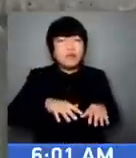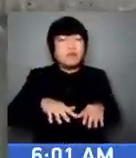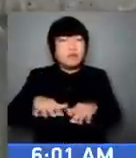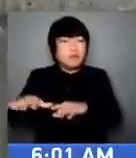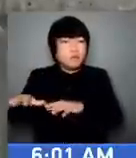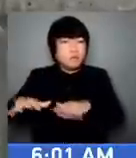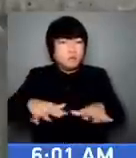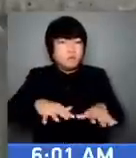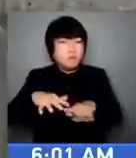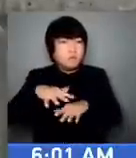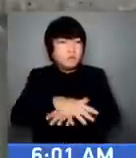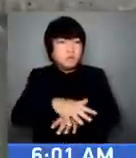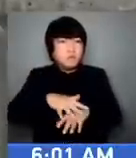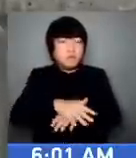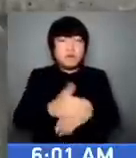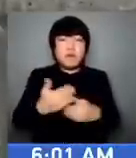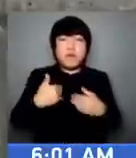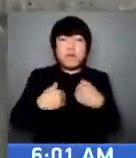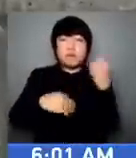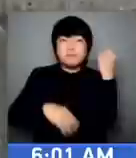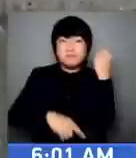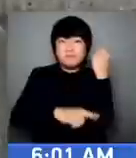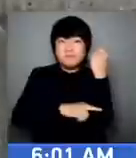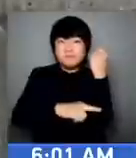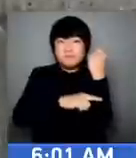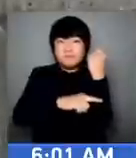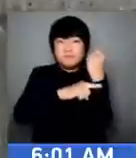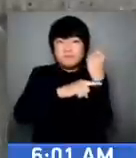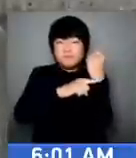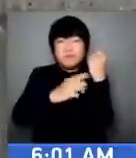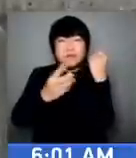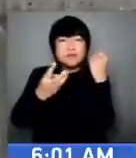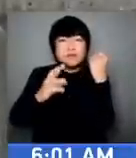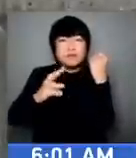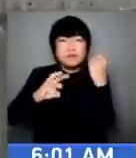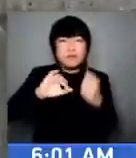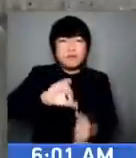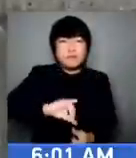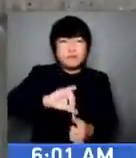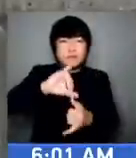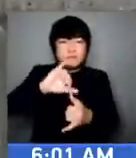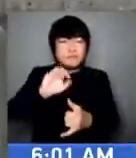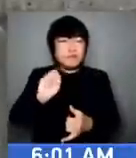marker showing na 16 meters yung water level sa mga oras na ito.